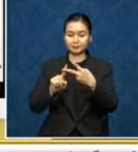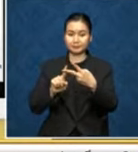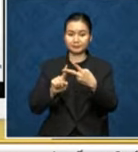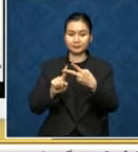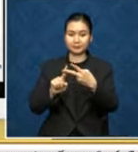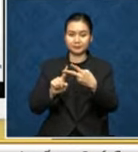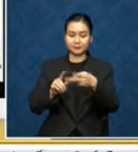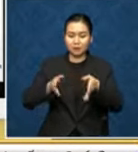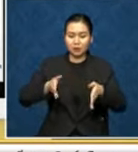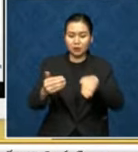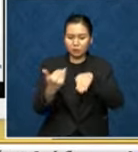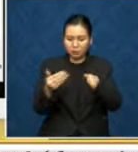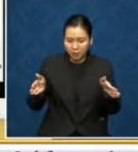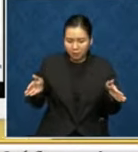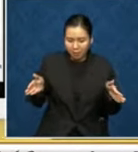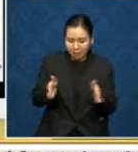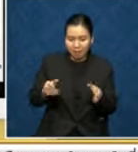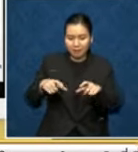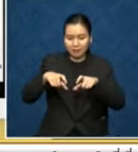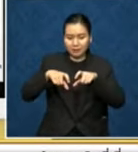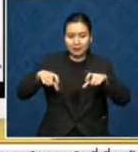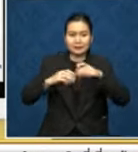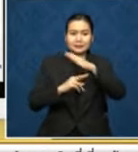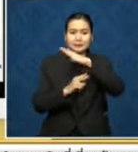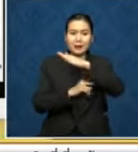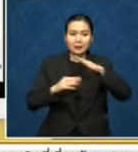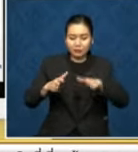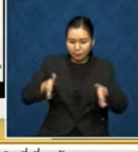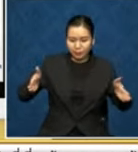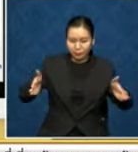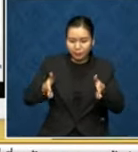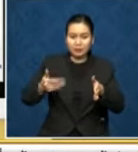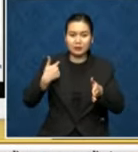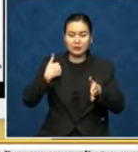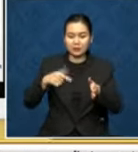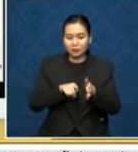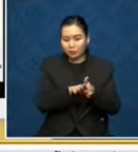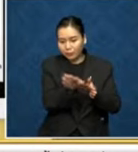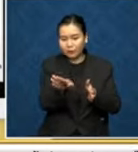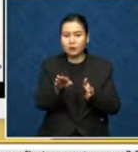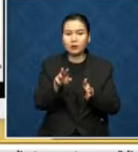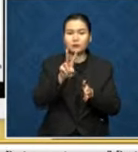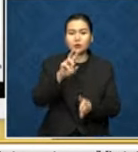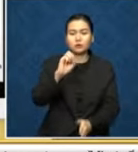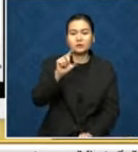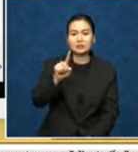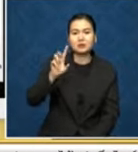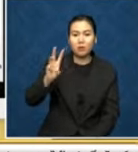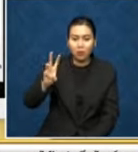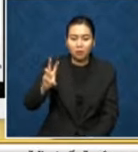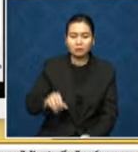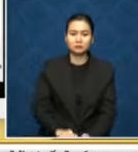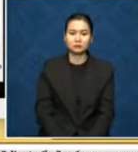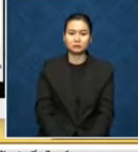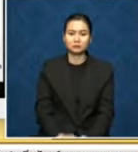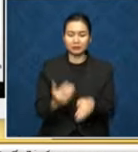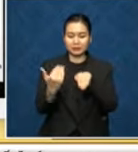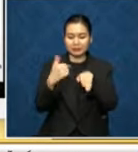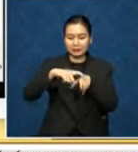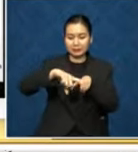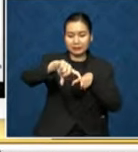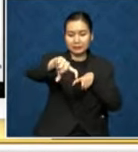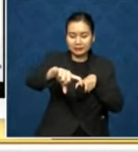คอสะพานคับแคบนะครับถนนทางหลวงหมายเลข2016ช่วงโค้งภูเซี่ยวนะครับจนถึงสะพ